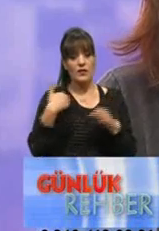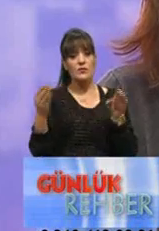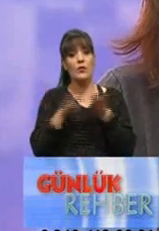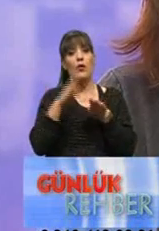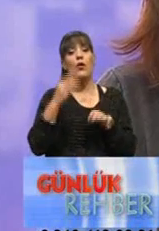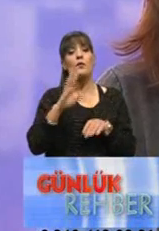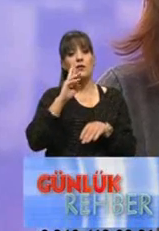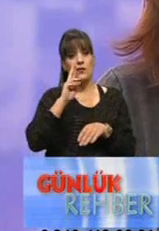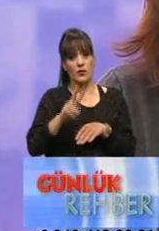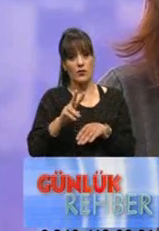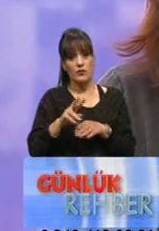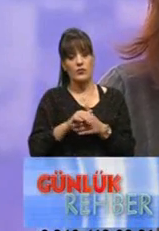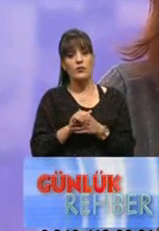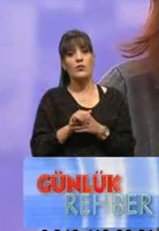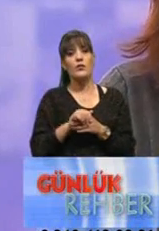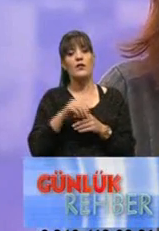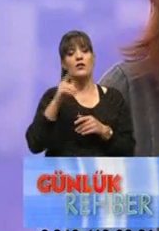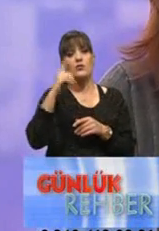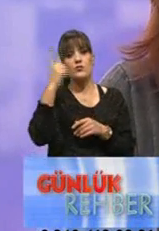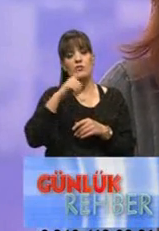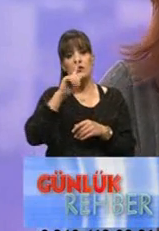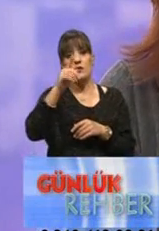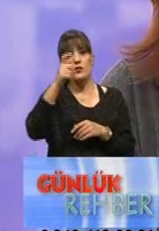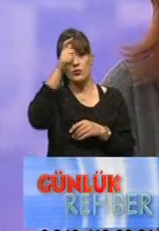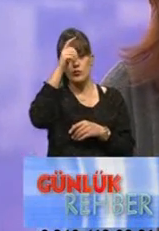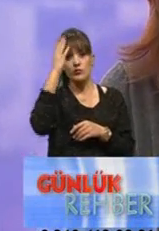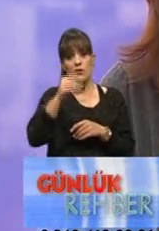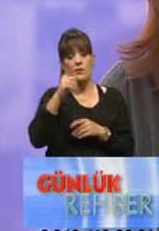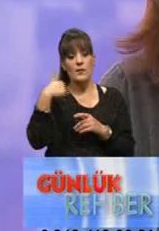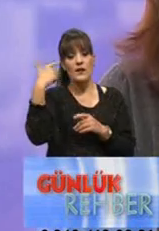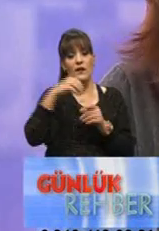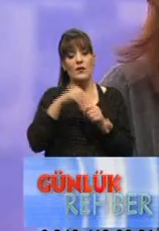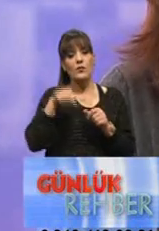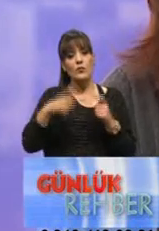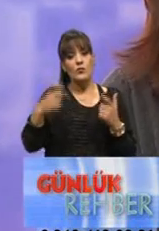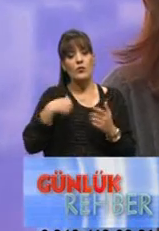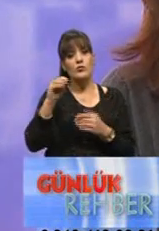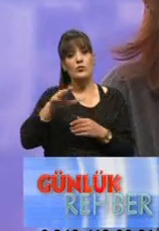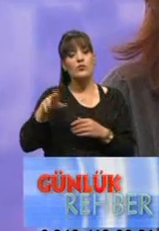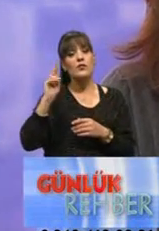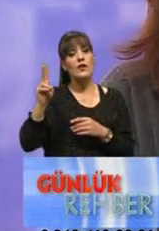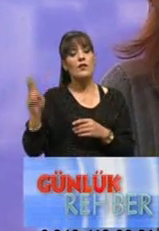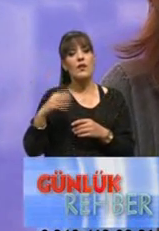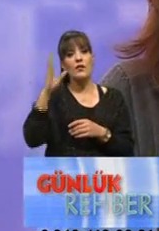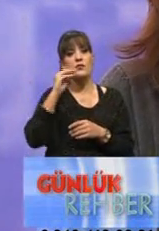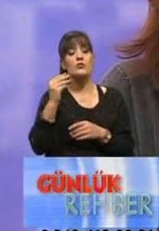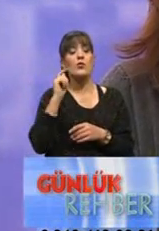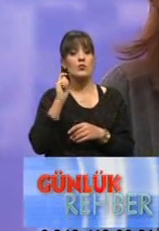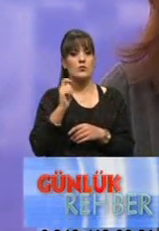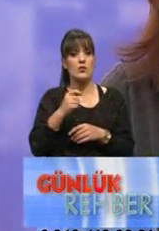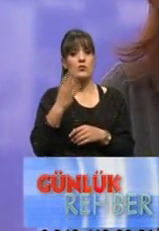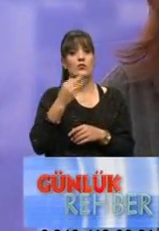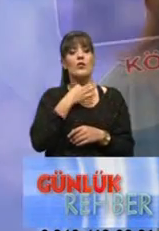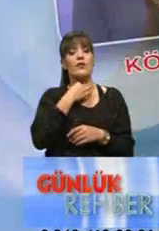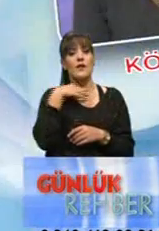örtüşmediğini gördük. Çok haklısınız. Evet. Çünkü sadece Türkçe olan bir yayının buralı çocuklar tarafından anlaşılması çok güç. Evet efendim. Çok